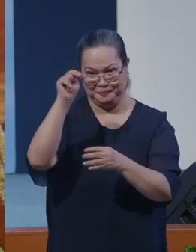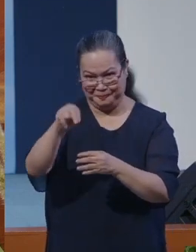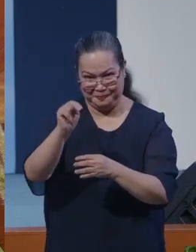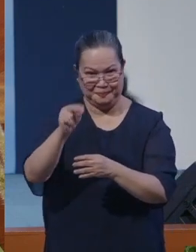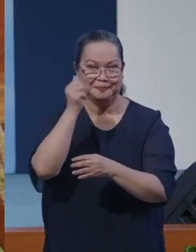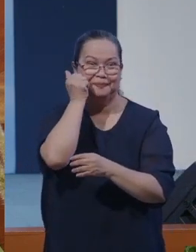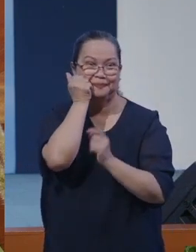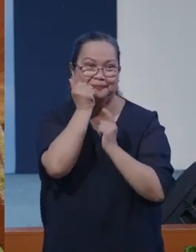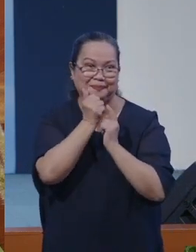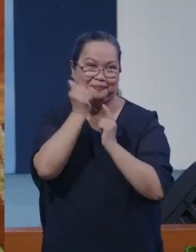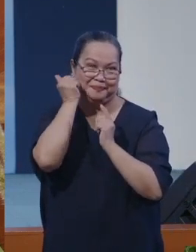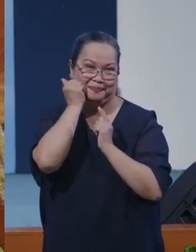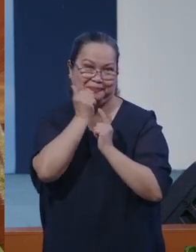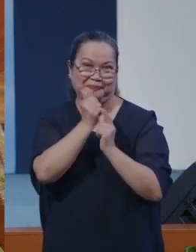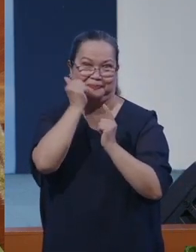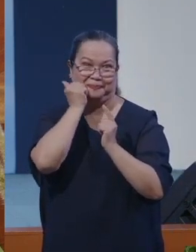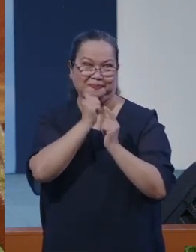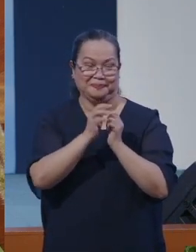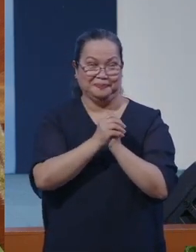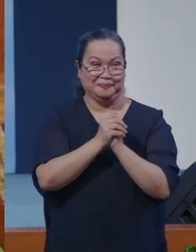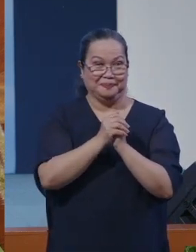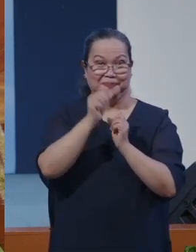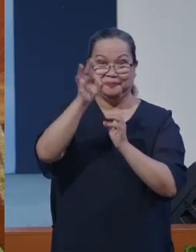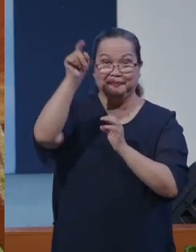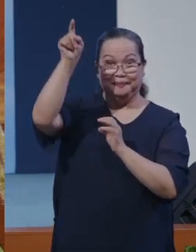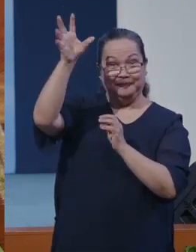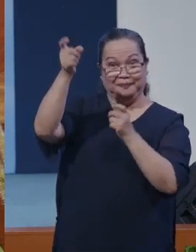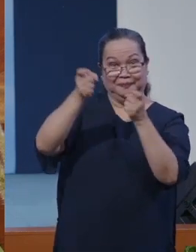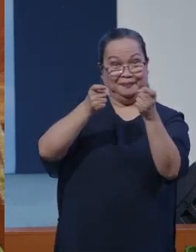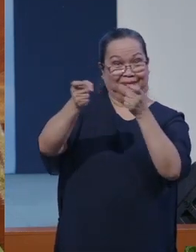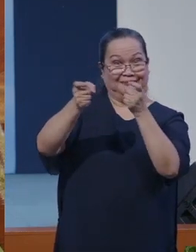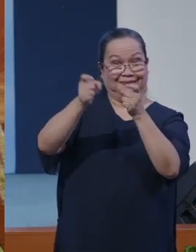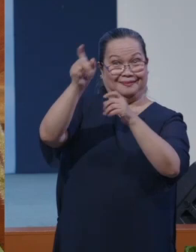pangangailangan. Kung siyang naghahari,